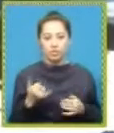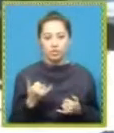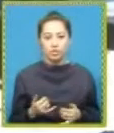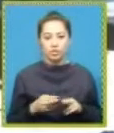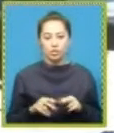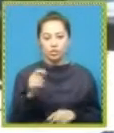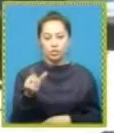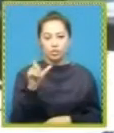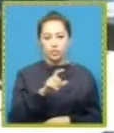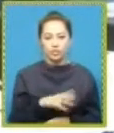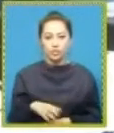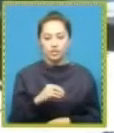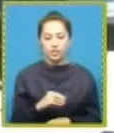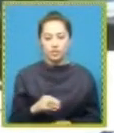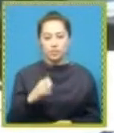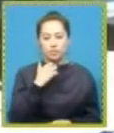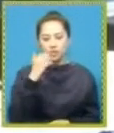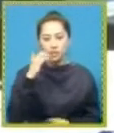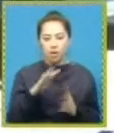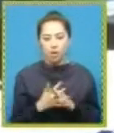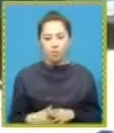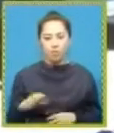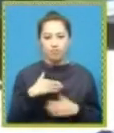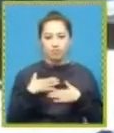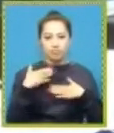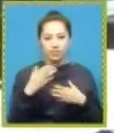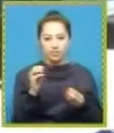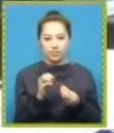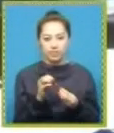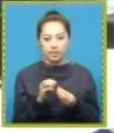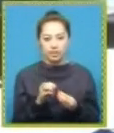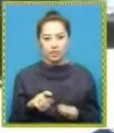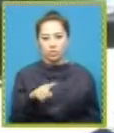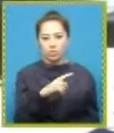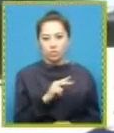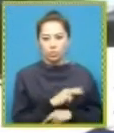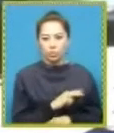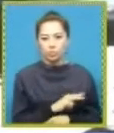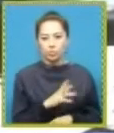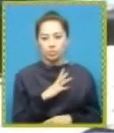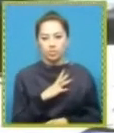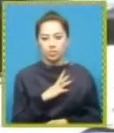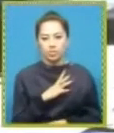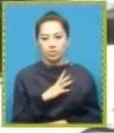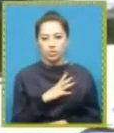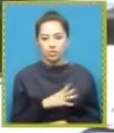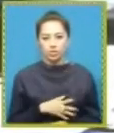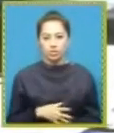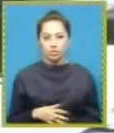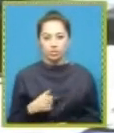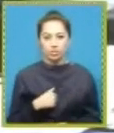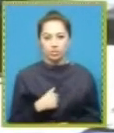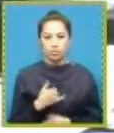бәріне біз үлкен халықтың атынан, ауыл тұрғындарының атынан рахмет айтамыз. Оқушылардың жұмыстарына абырой